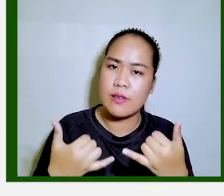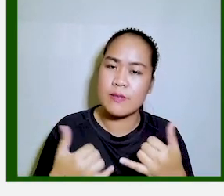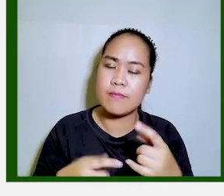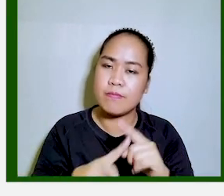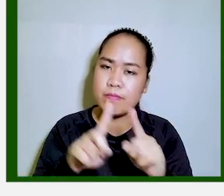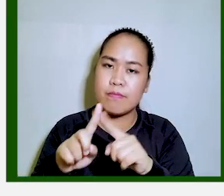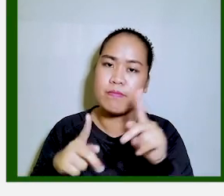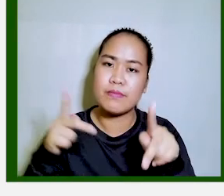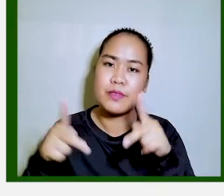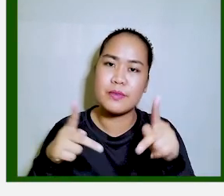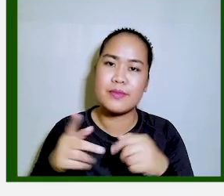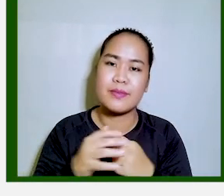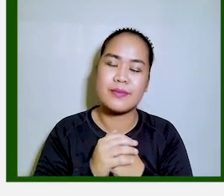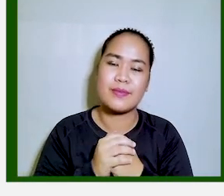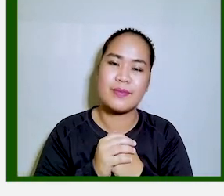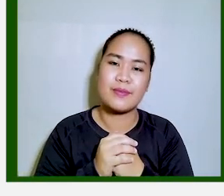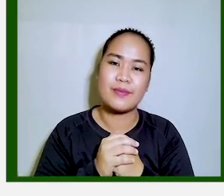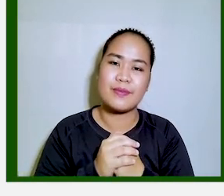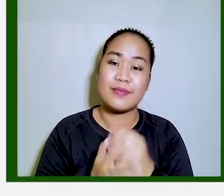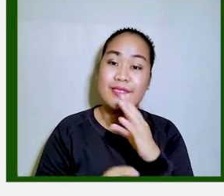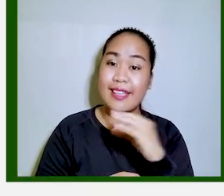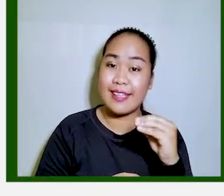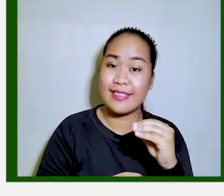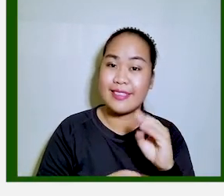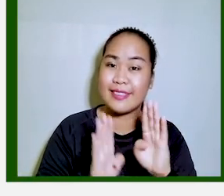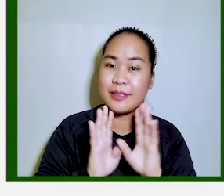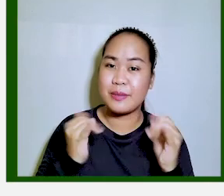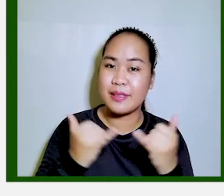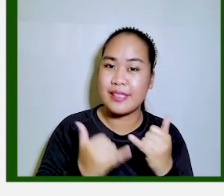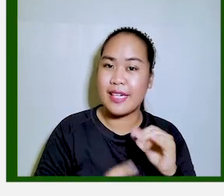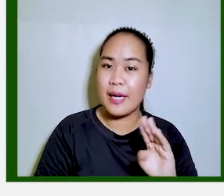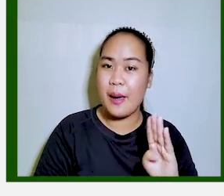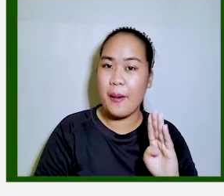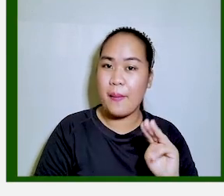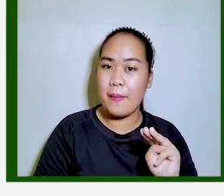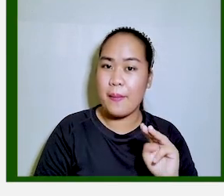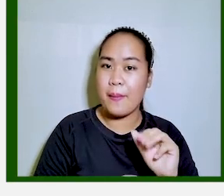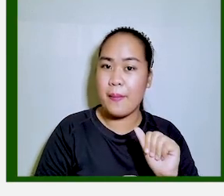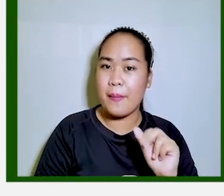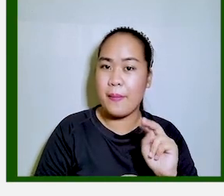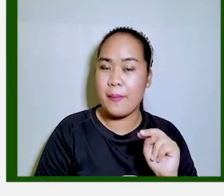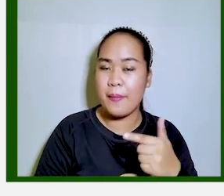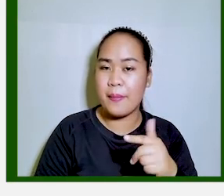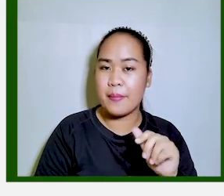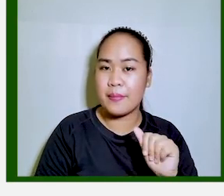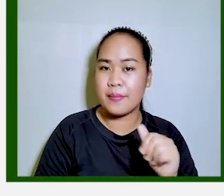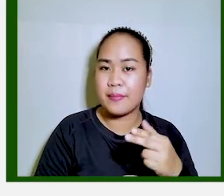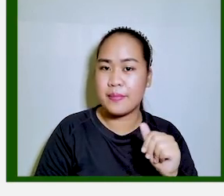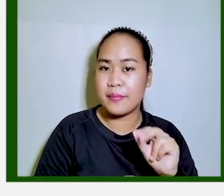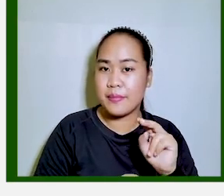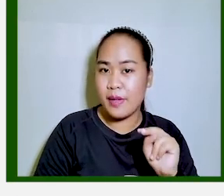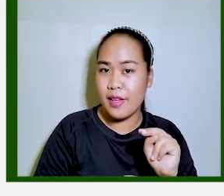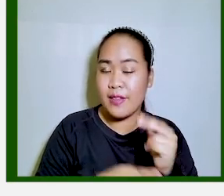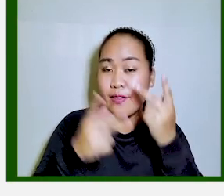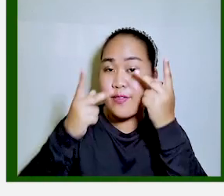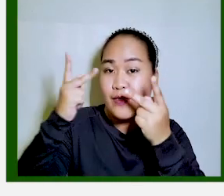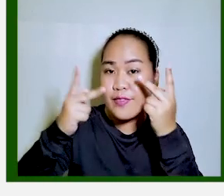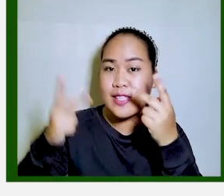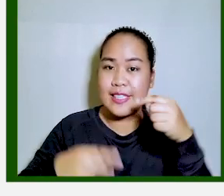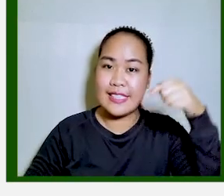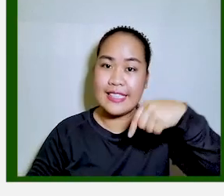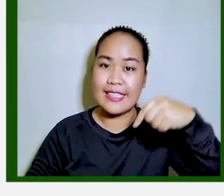kababayan. And Barangay Manggahan visits Barangay San Antonio upang makita po ang ating mga